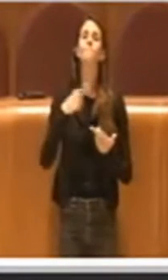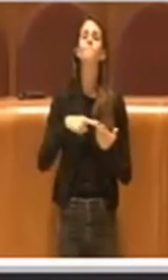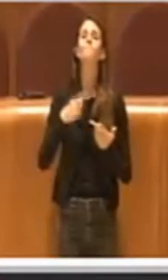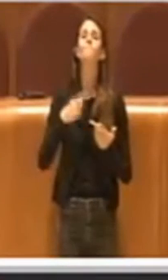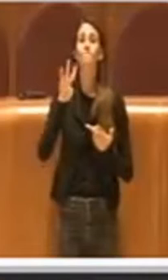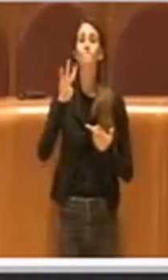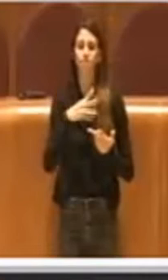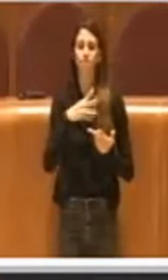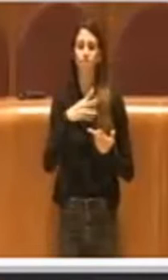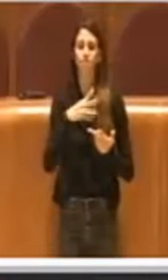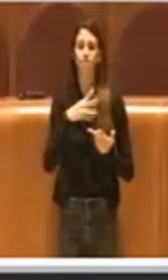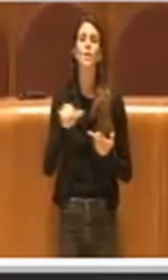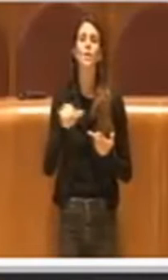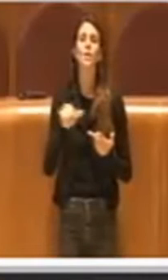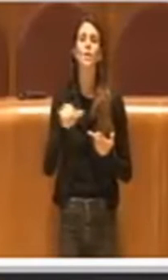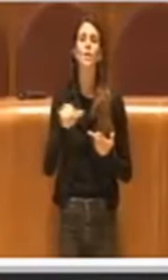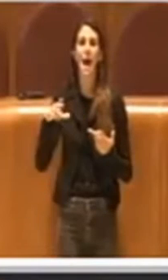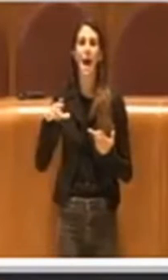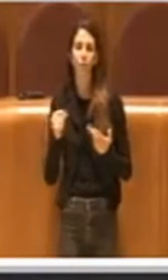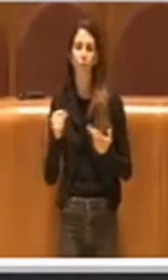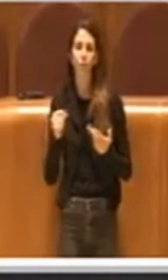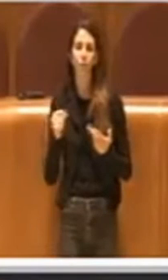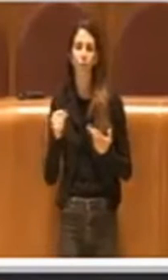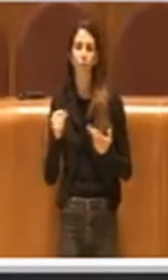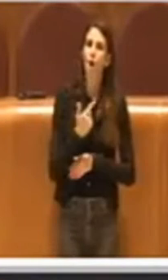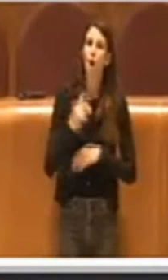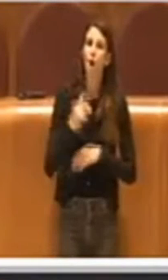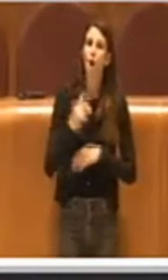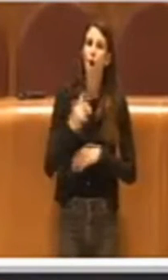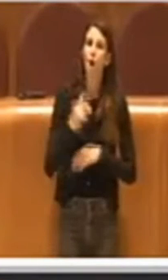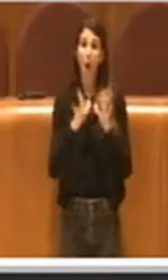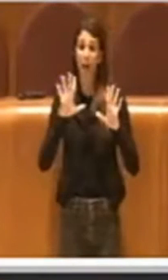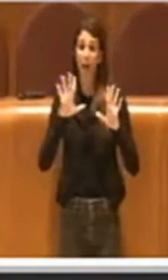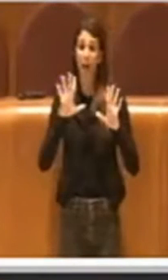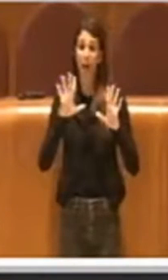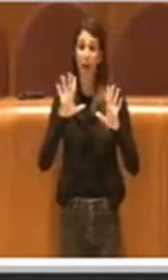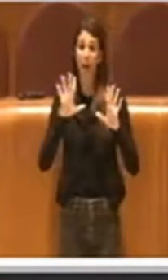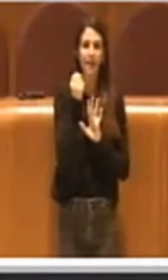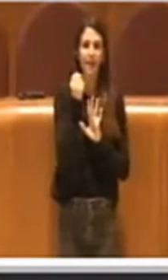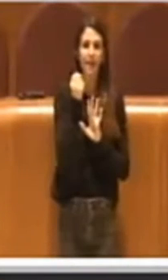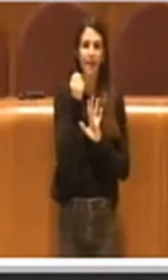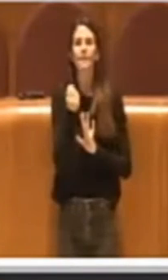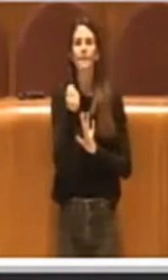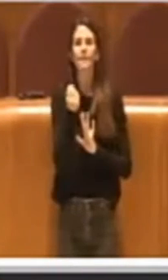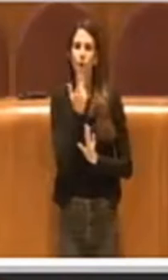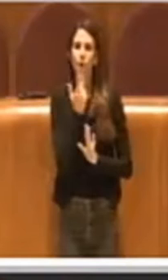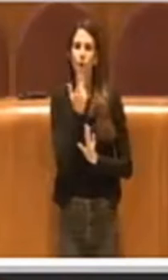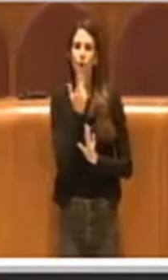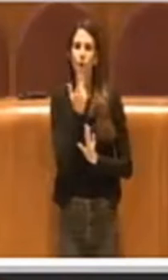Volevo approfittare velocemente, so che è veloce in dichiarazione di voto, per dire che